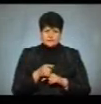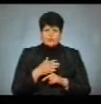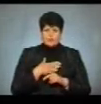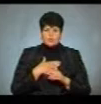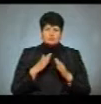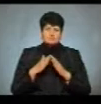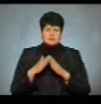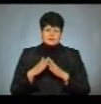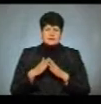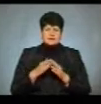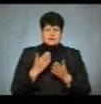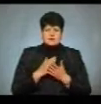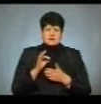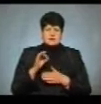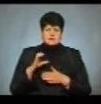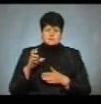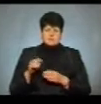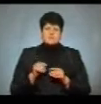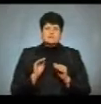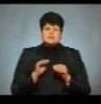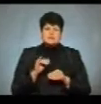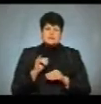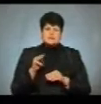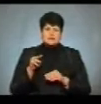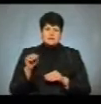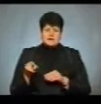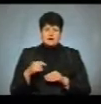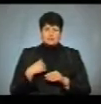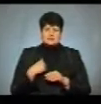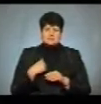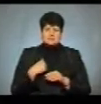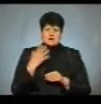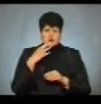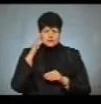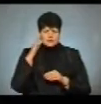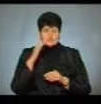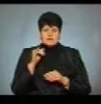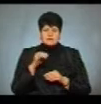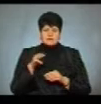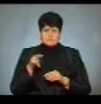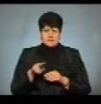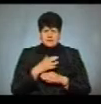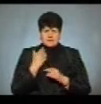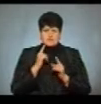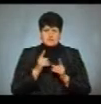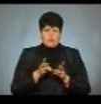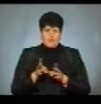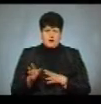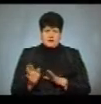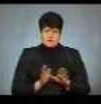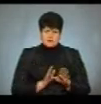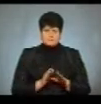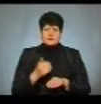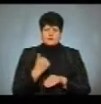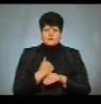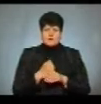моїх будинках, де я веду ОСББ, там також встановлено ІТП, але в нас поки що через ІТП не проходить гаряче водопостачання, виключно опалення. І